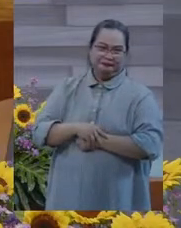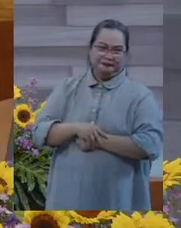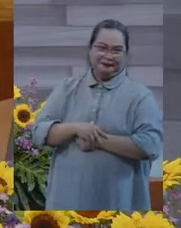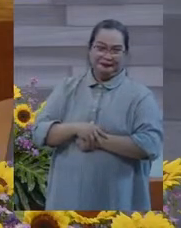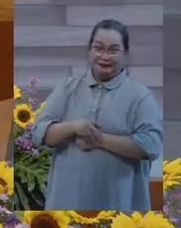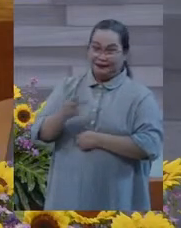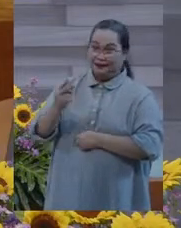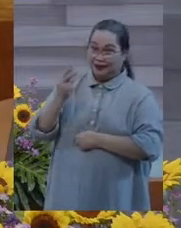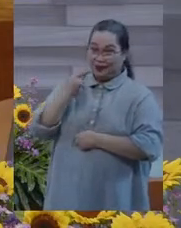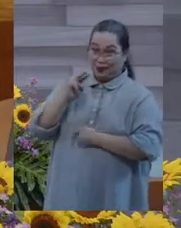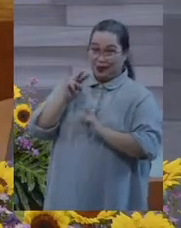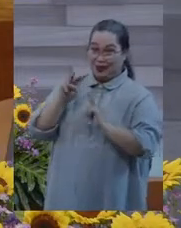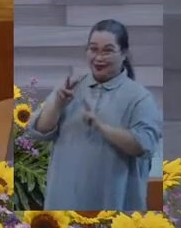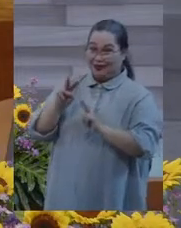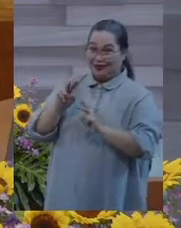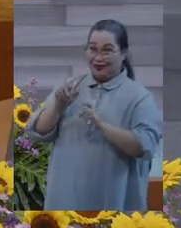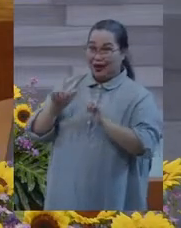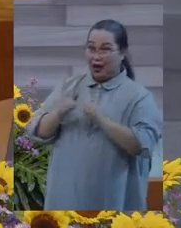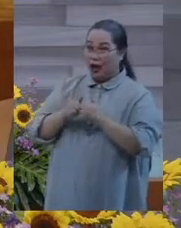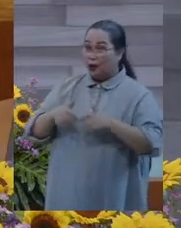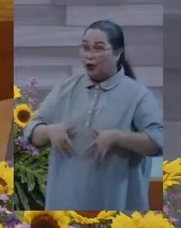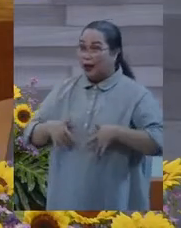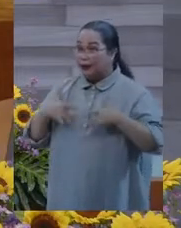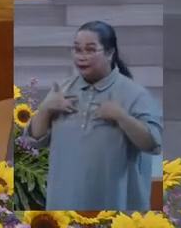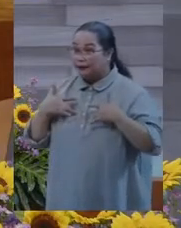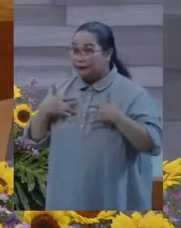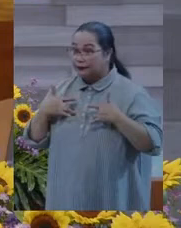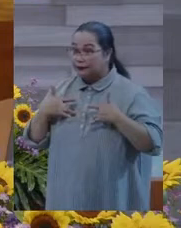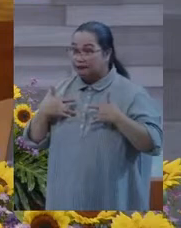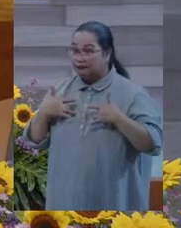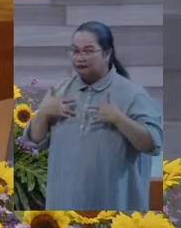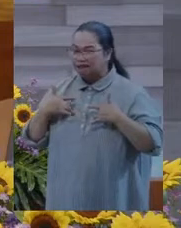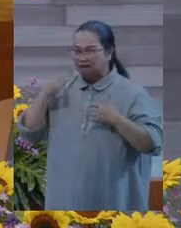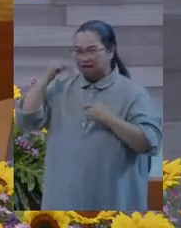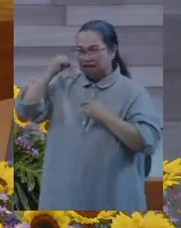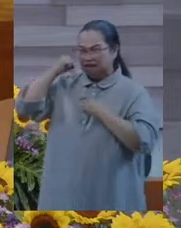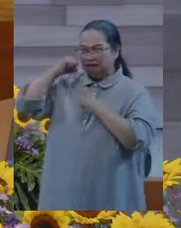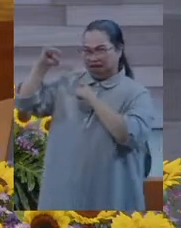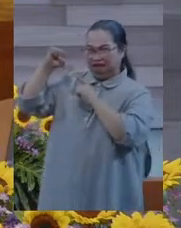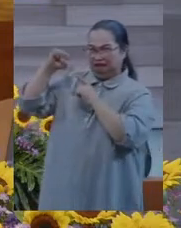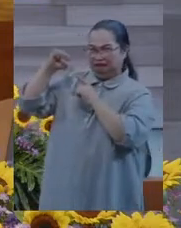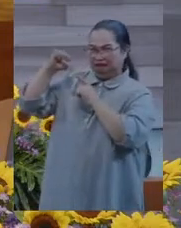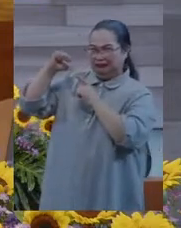Makikita natin ang kanilang paglakad sa paghihimagsik.